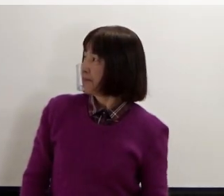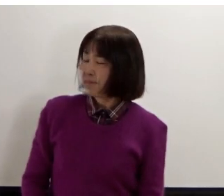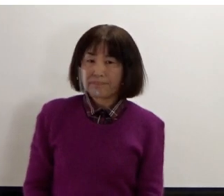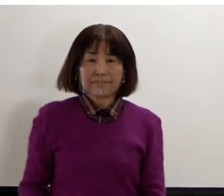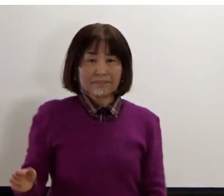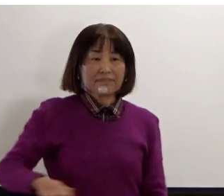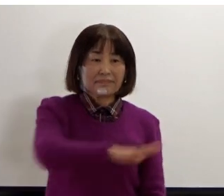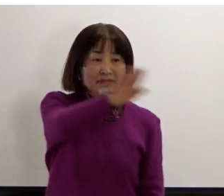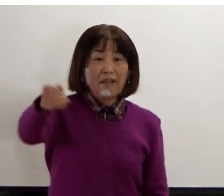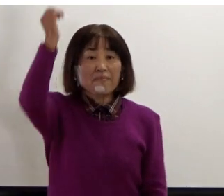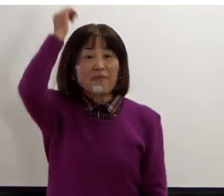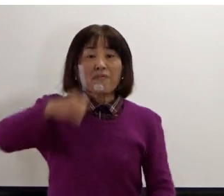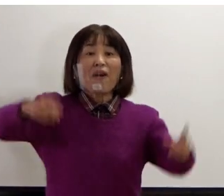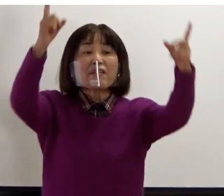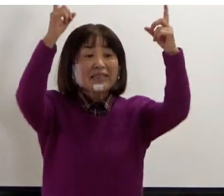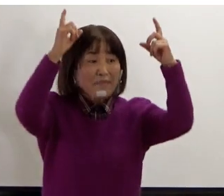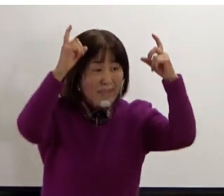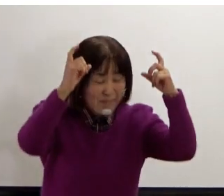おはようございます。